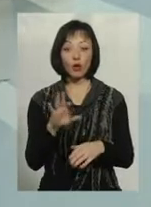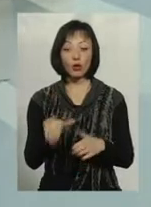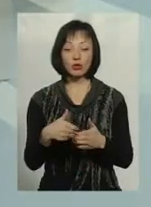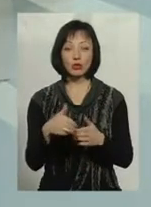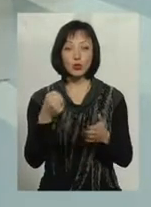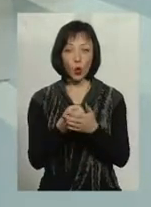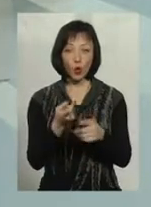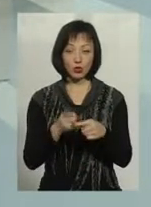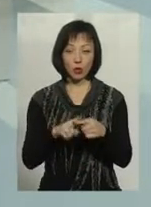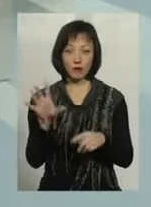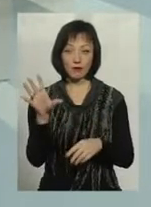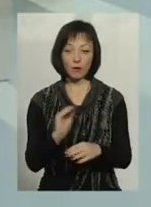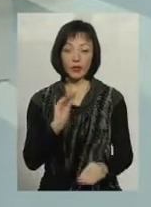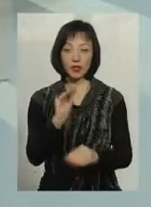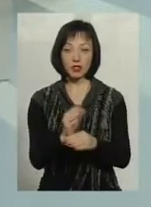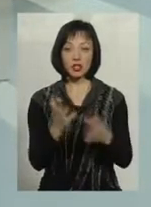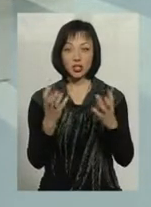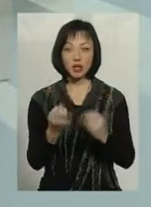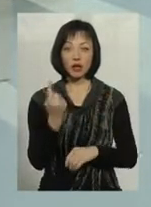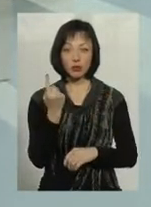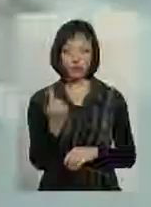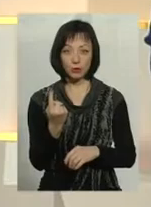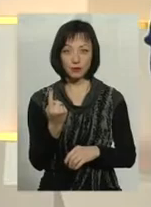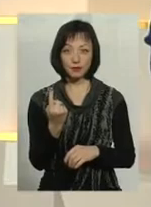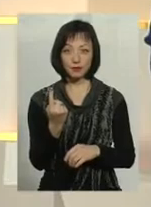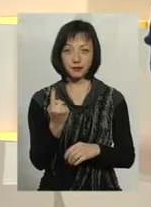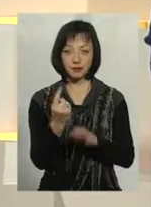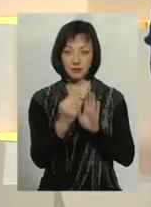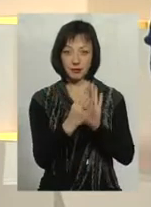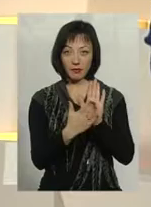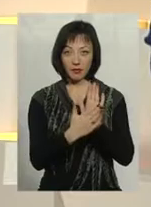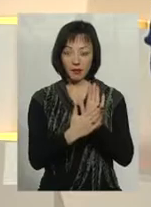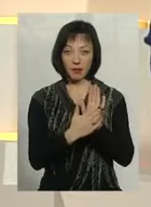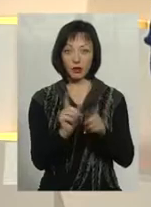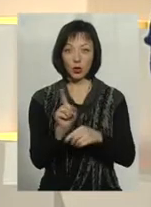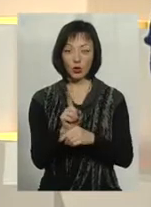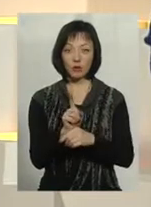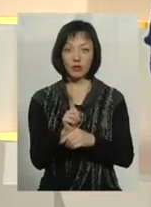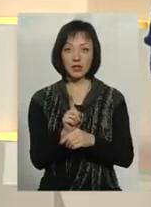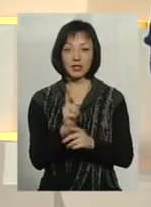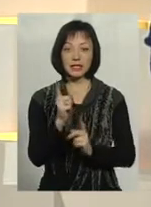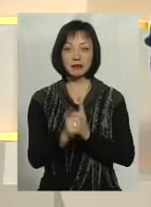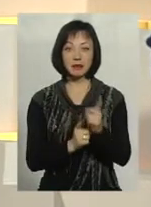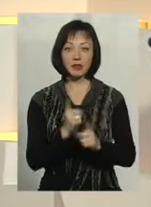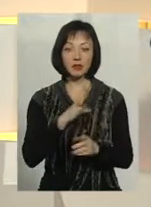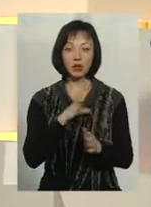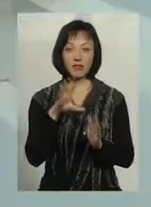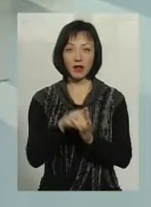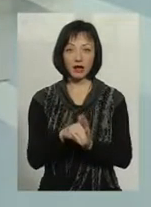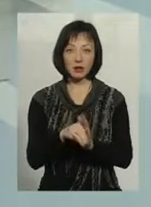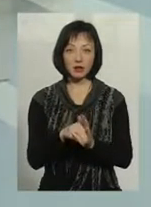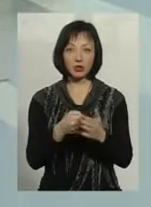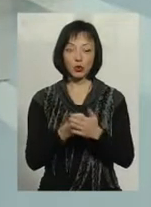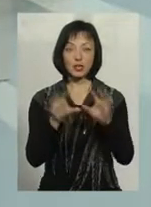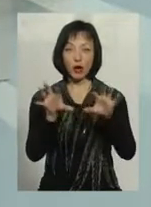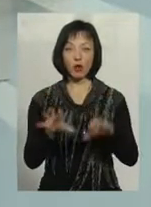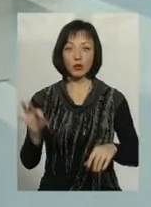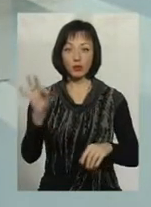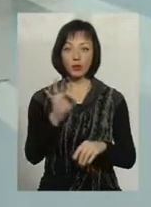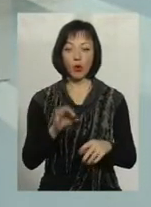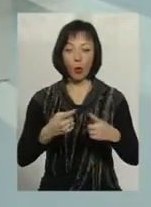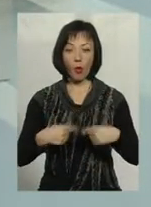деякі з них я буду говорити тільки за малий і середній бізнес, оскільки я все-таки більше працюю по малому і